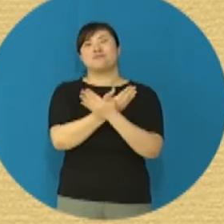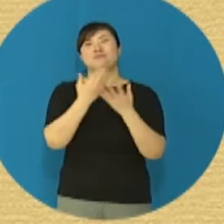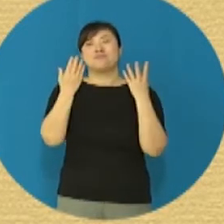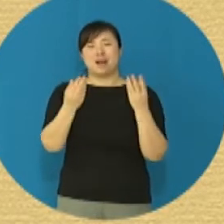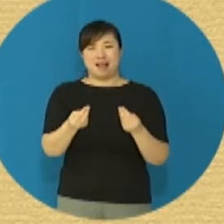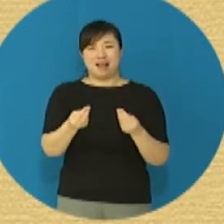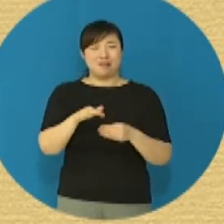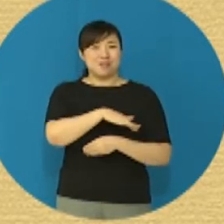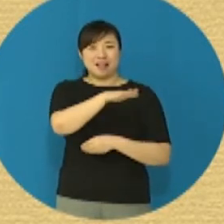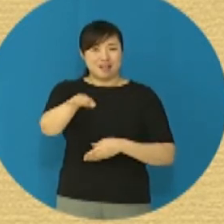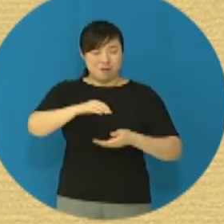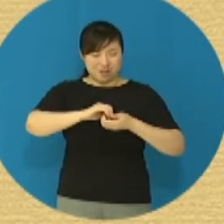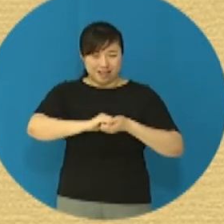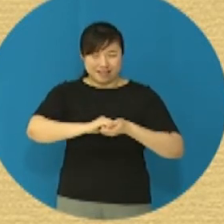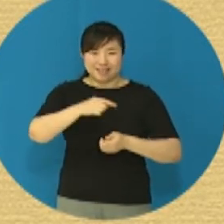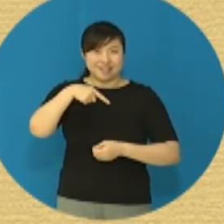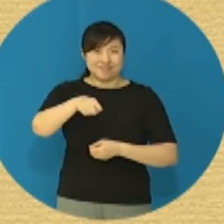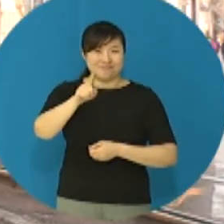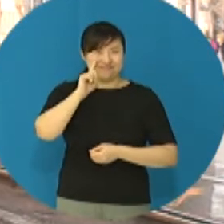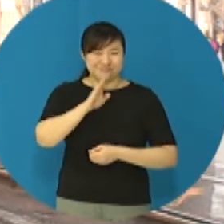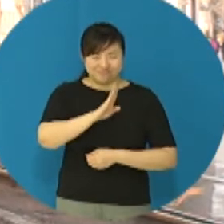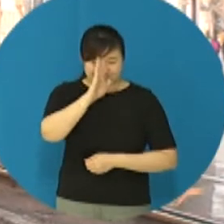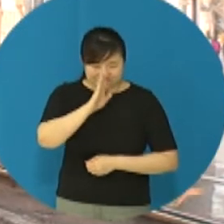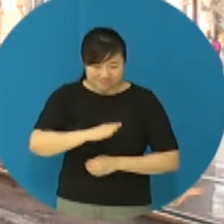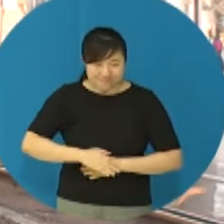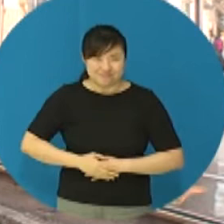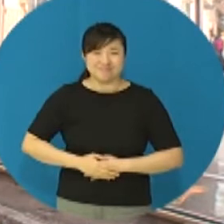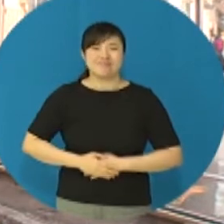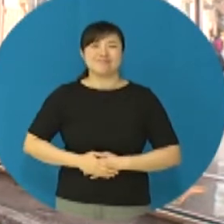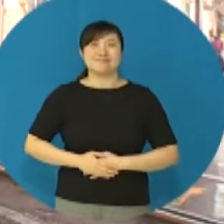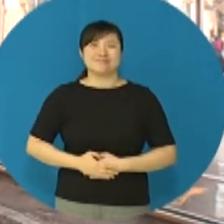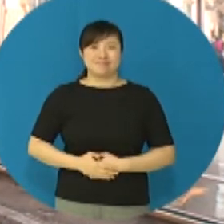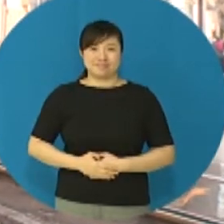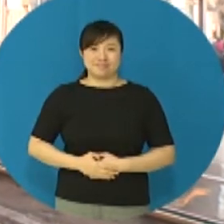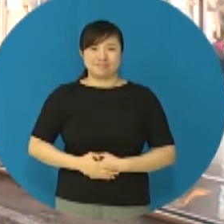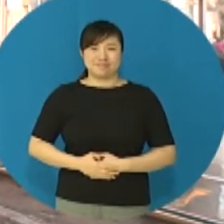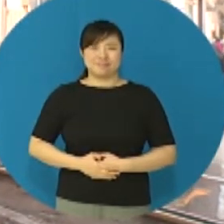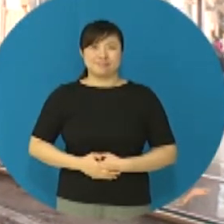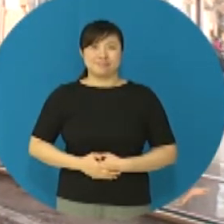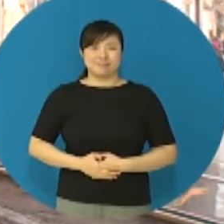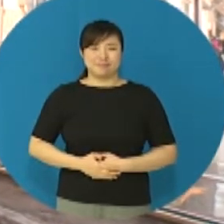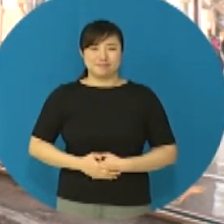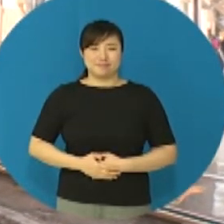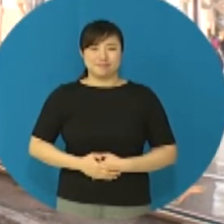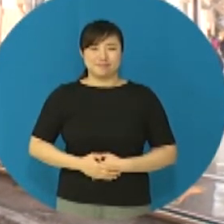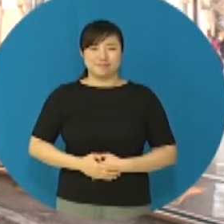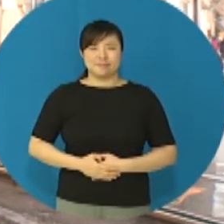いかがでしょうか。それではまた次回、杉の停留所でお会いしましょう。